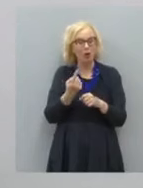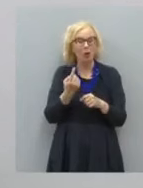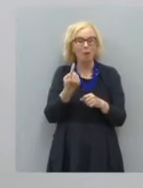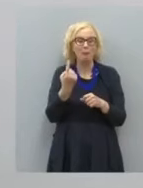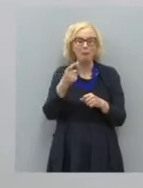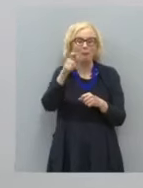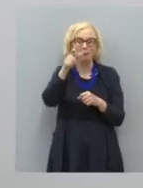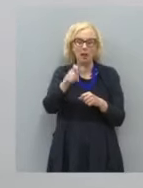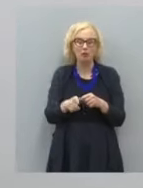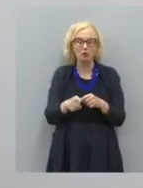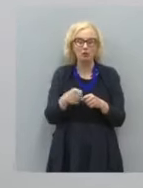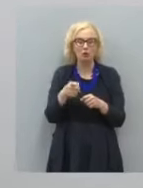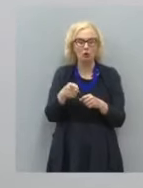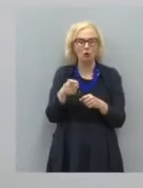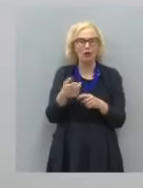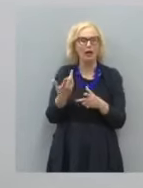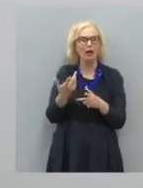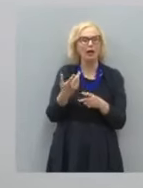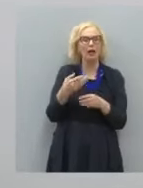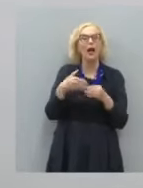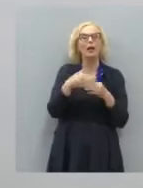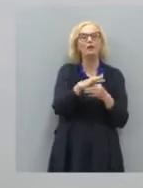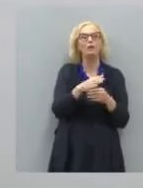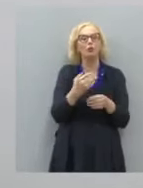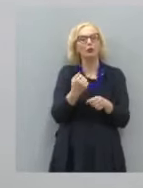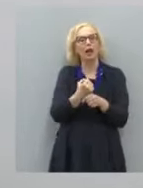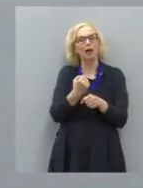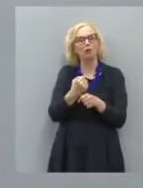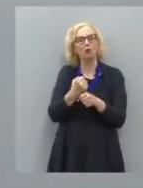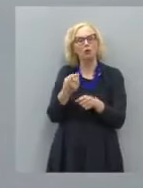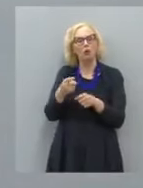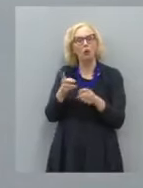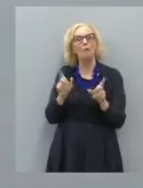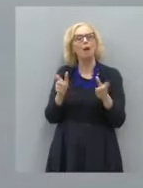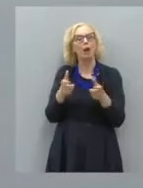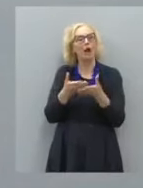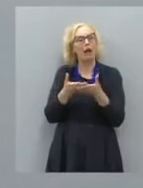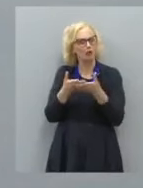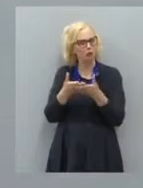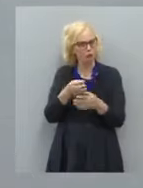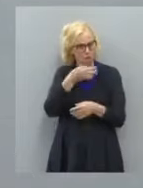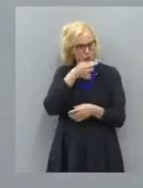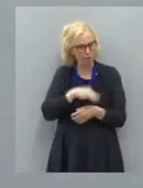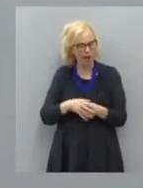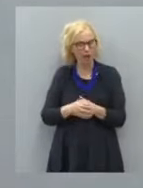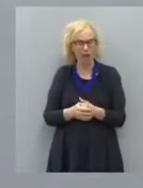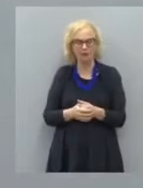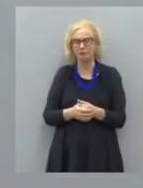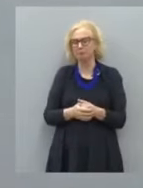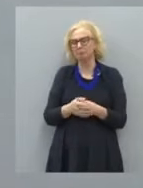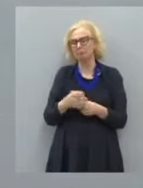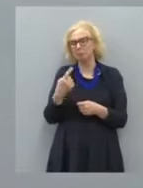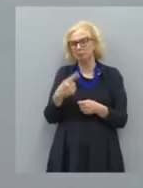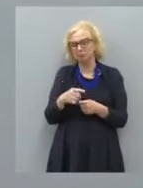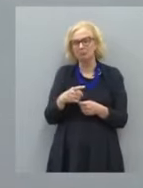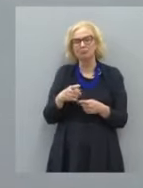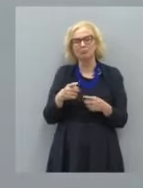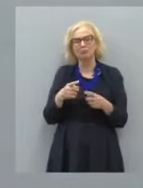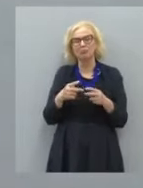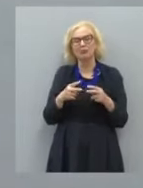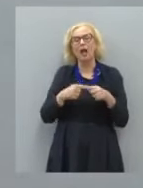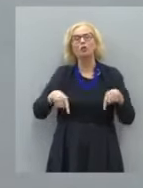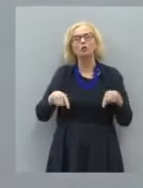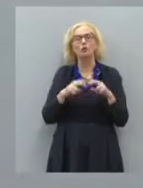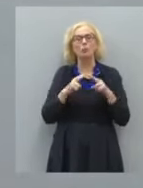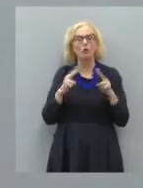un impiego come chiesto da imprenditori e non solo ma guardi è una nazione anche da parte della giunta provinciale